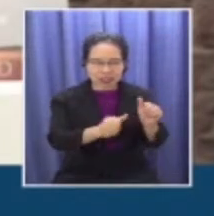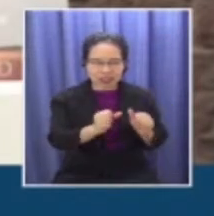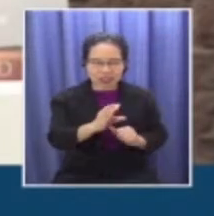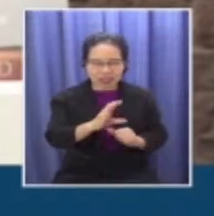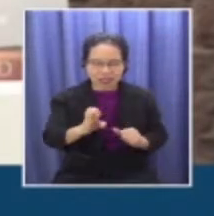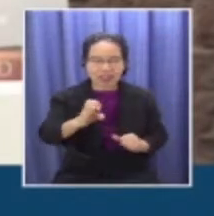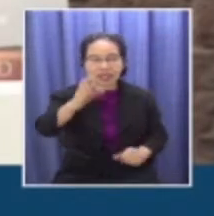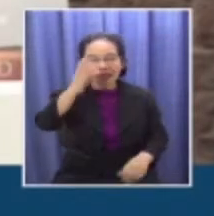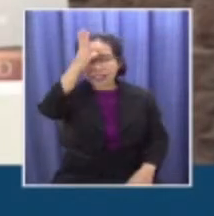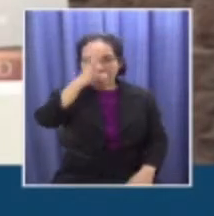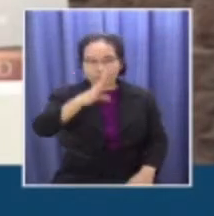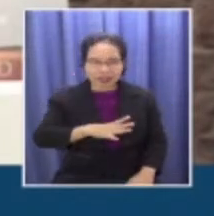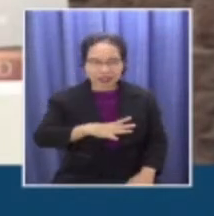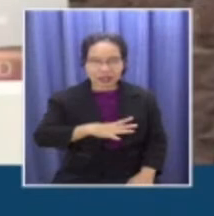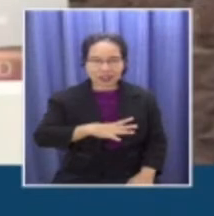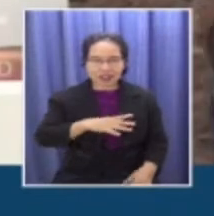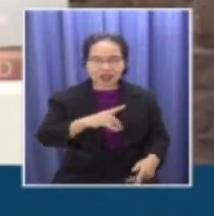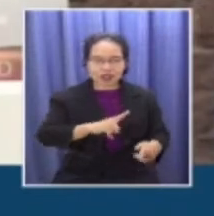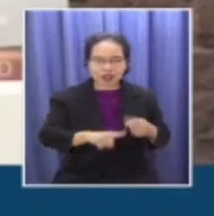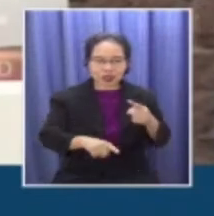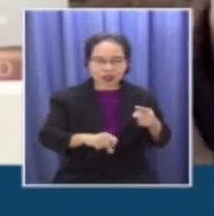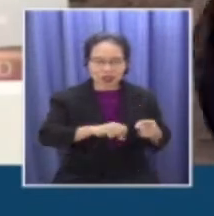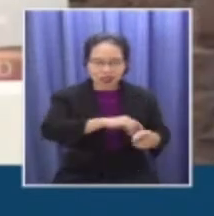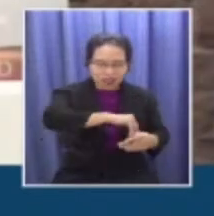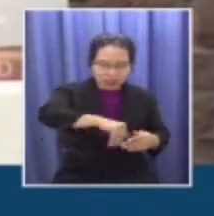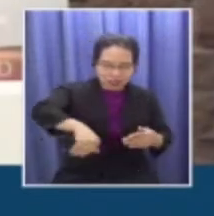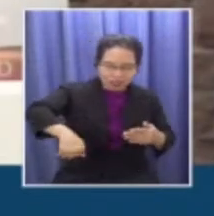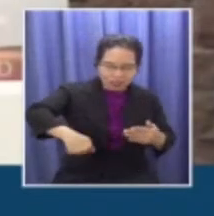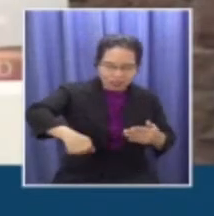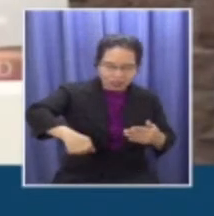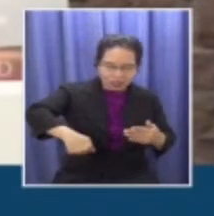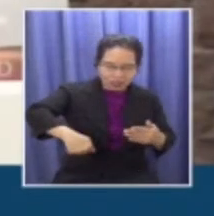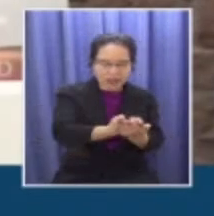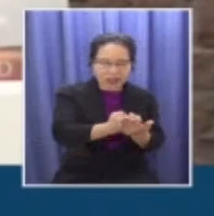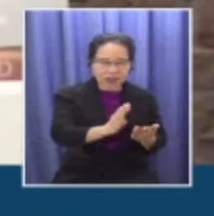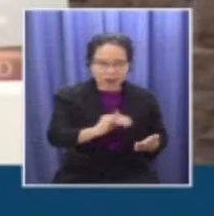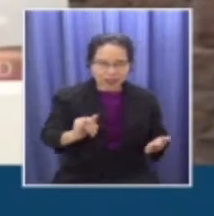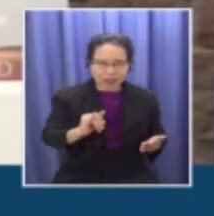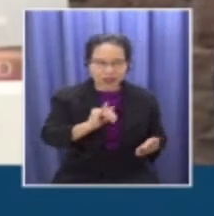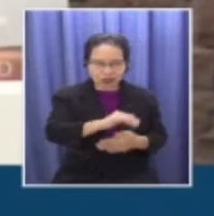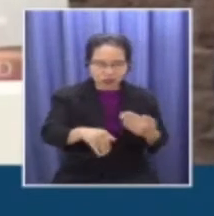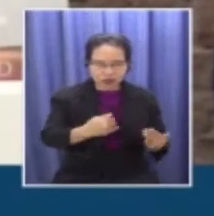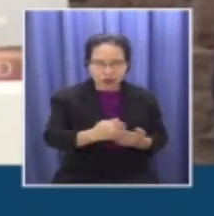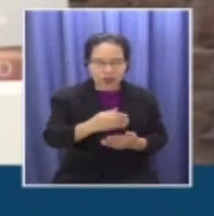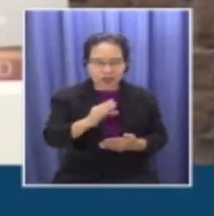abodom nyansapɛ de suafoɔ sɛ nipa awɔ awoɔ mu ahyɛnsodeɛ